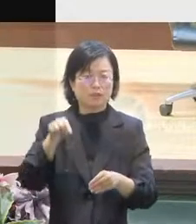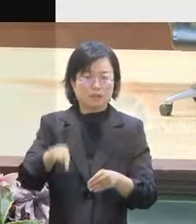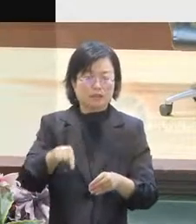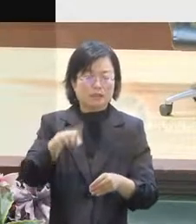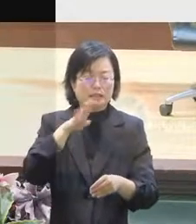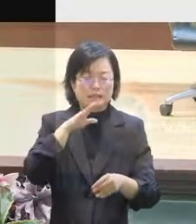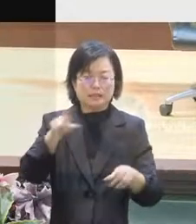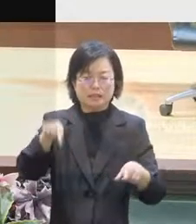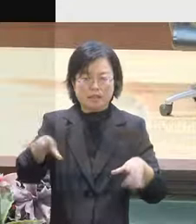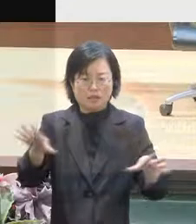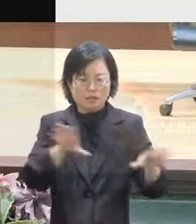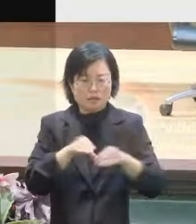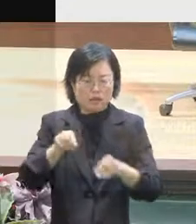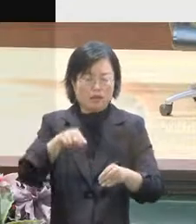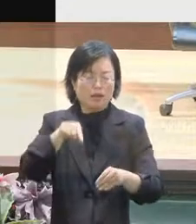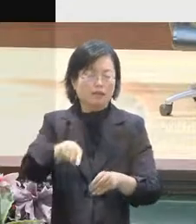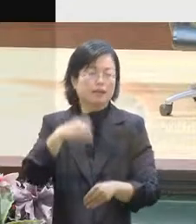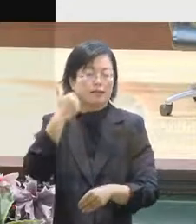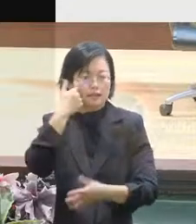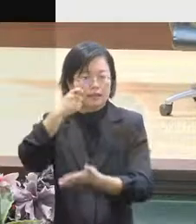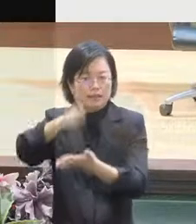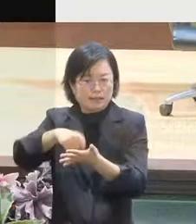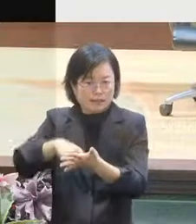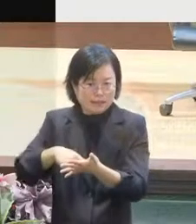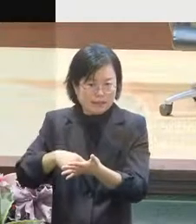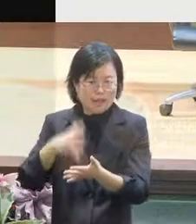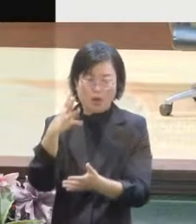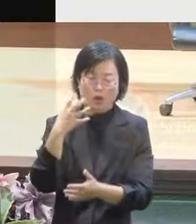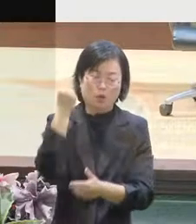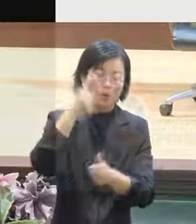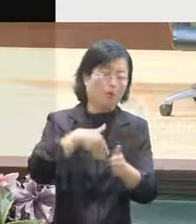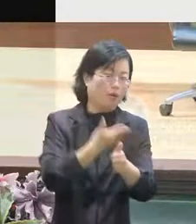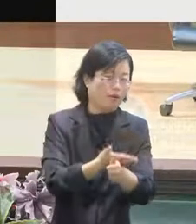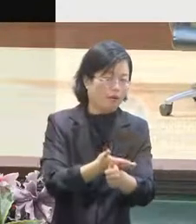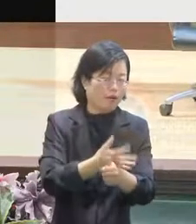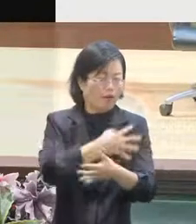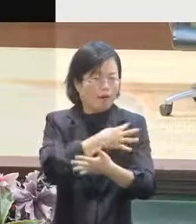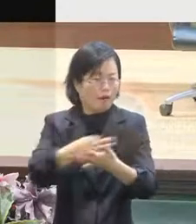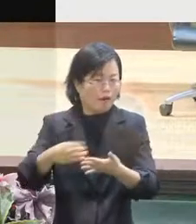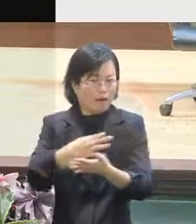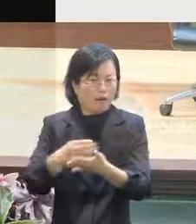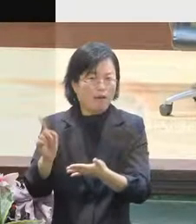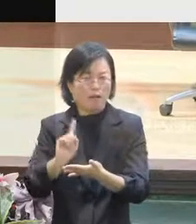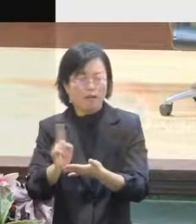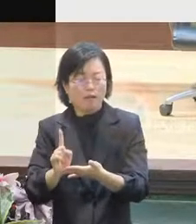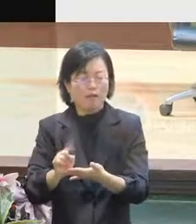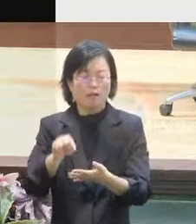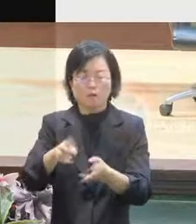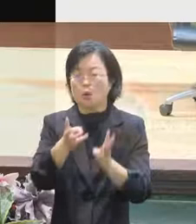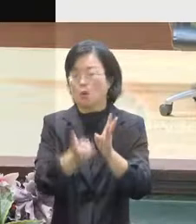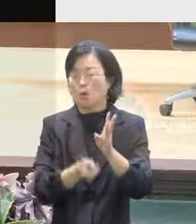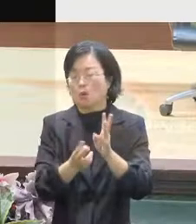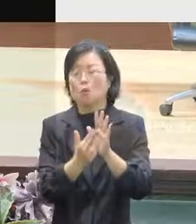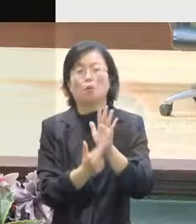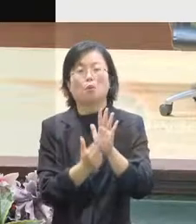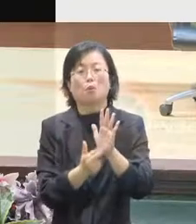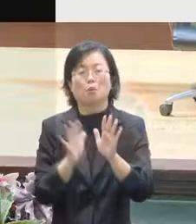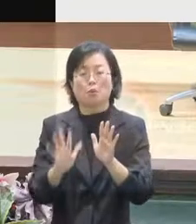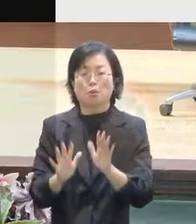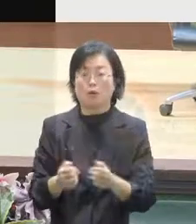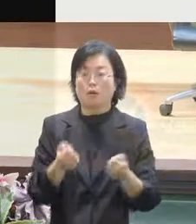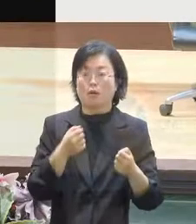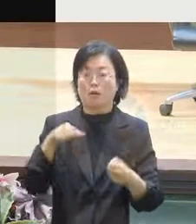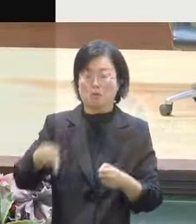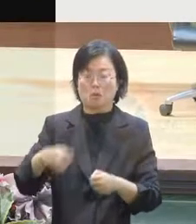出版的，谁出版的，然后授权的条款是怎样。很多描述的这些资料呢，在香港呢其实不是很